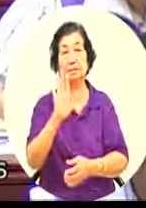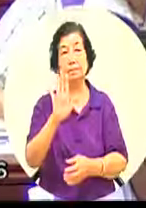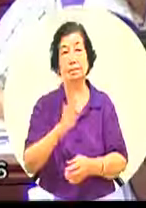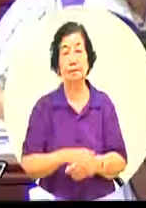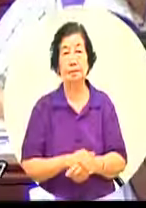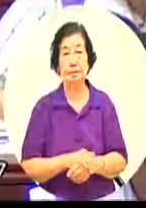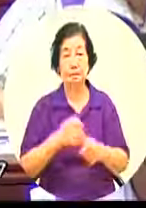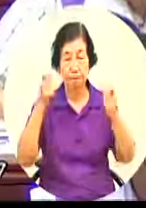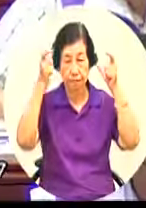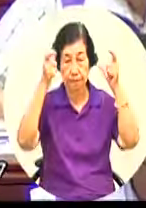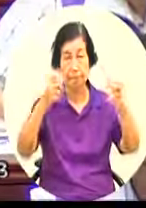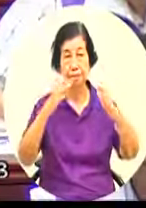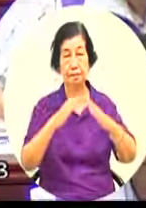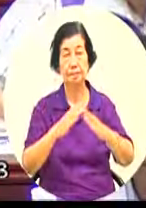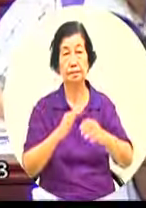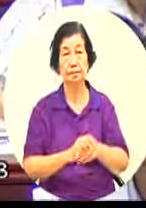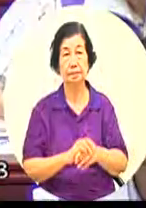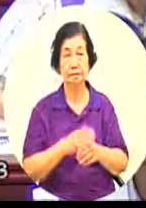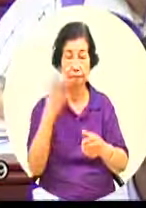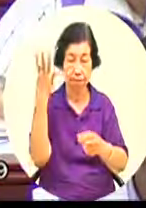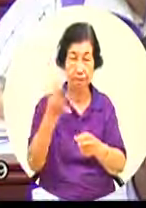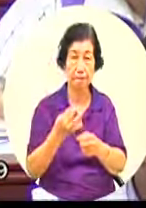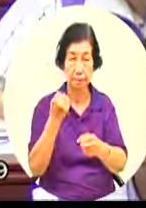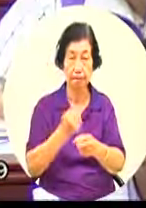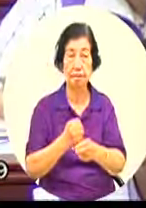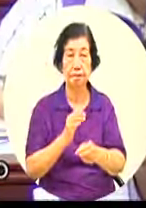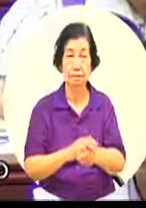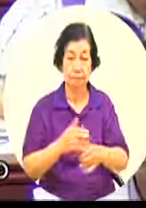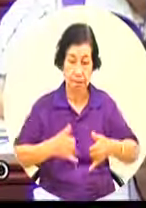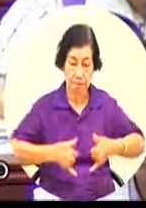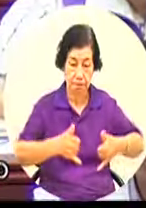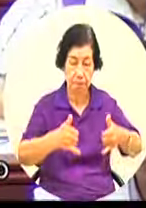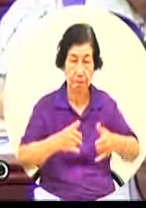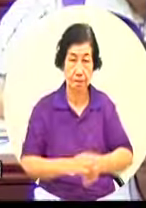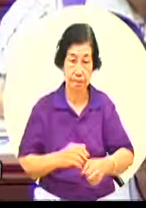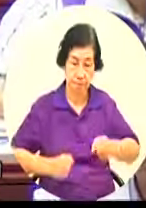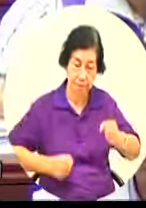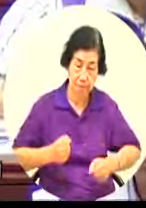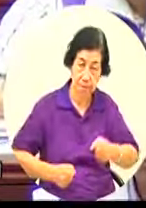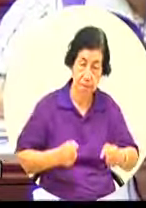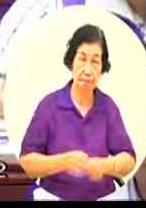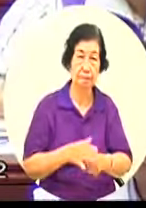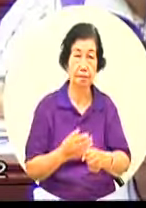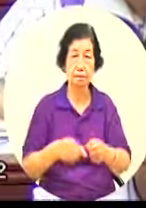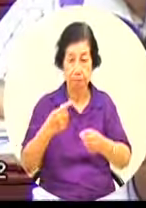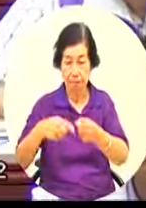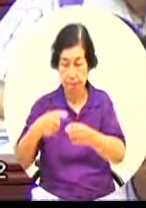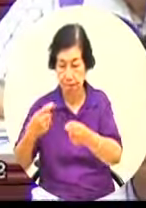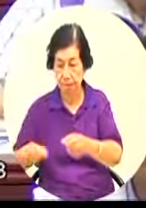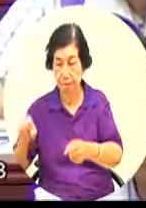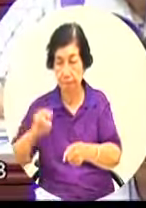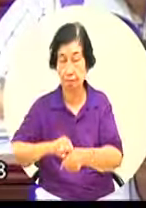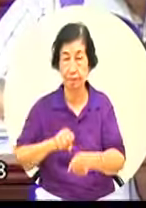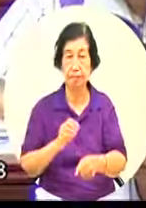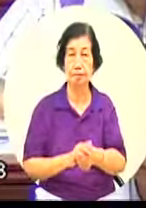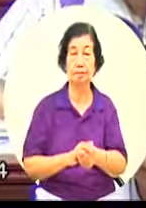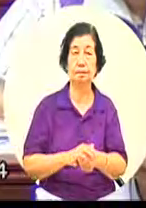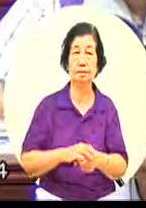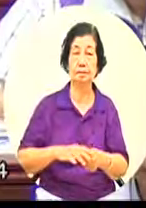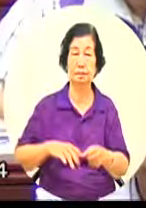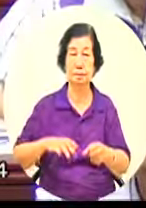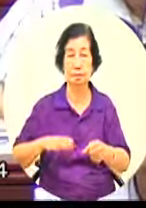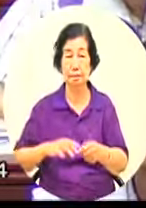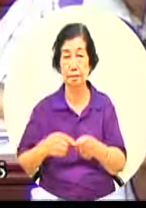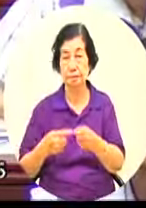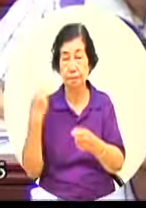在我们高雄市哦，在这几年办这个路跑活动的场次是逐年增加， 去年超过60，今年逼近70哦。